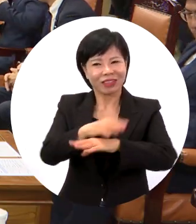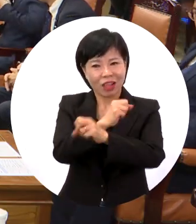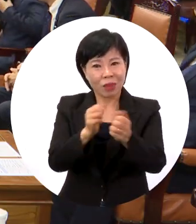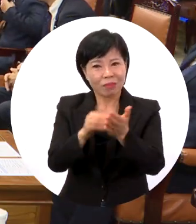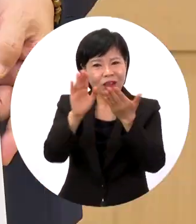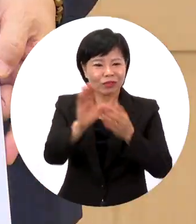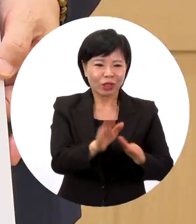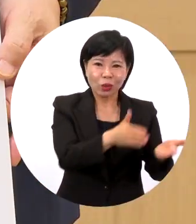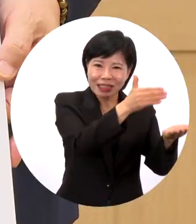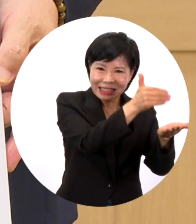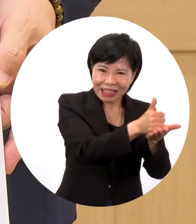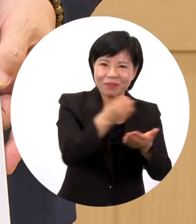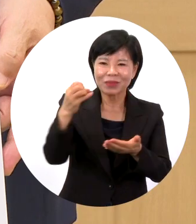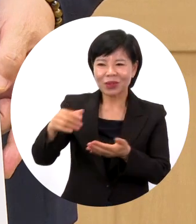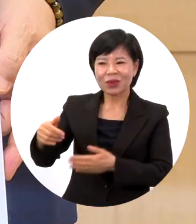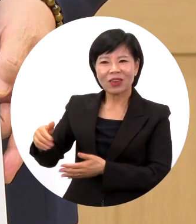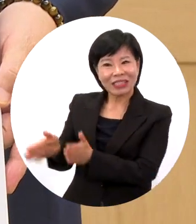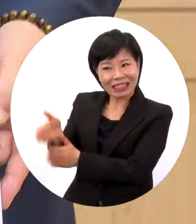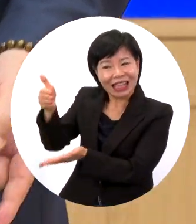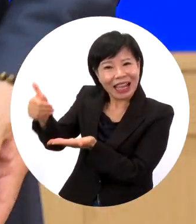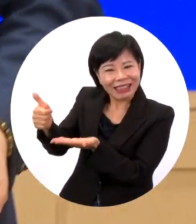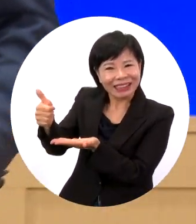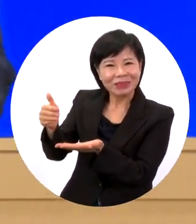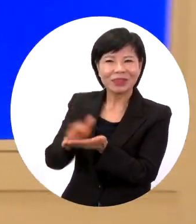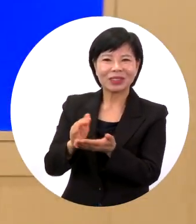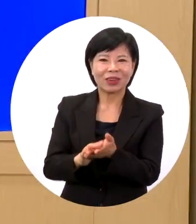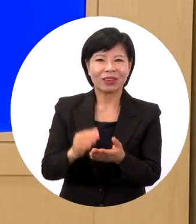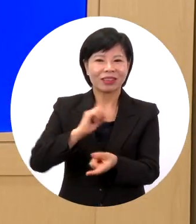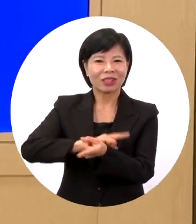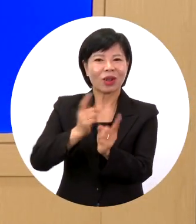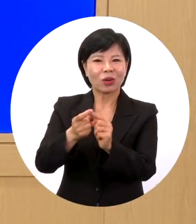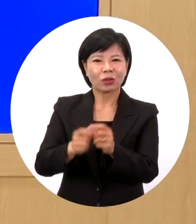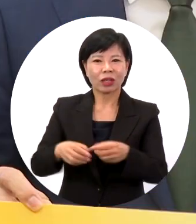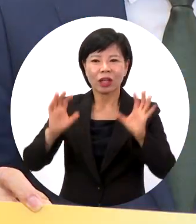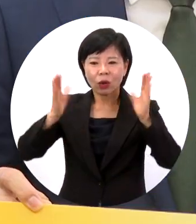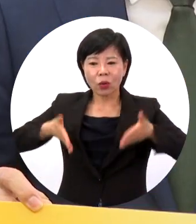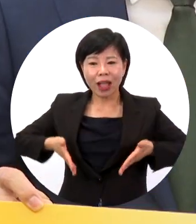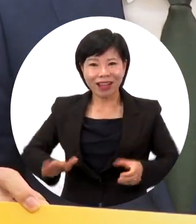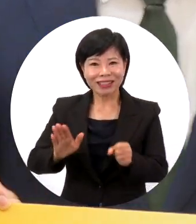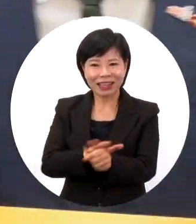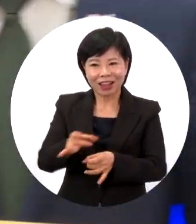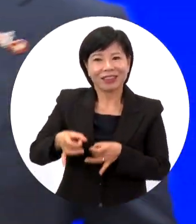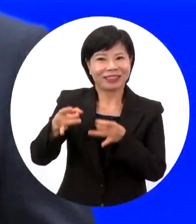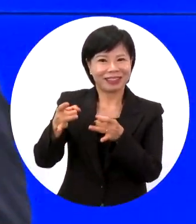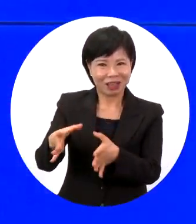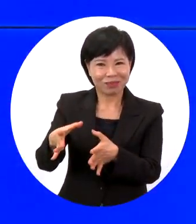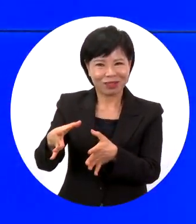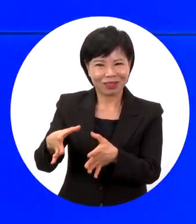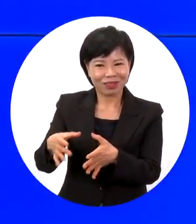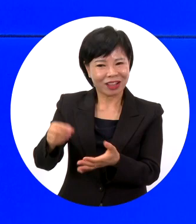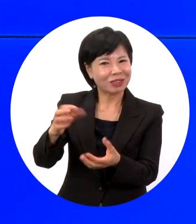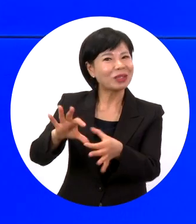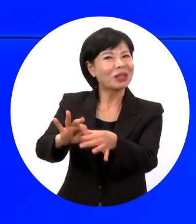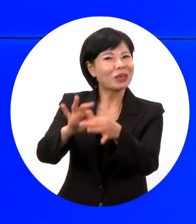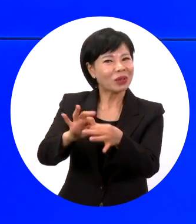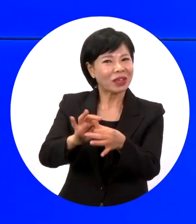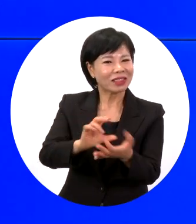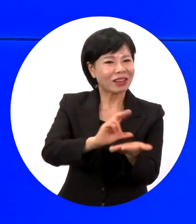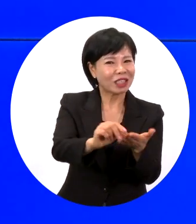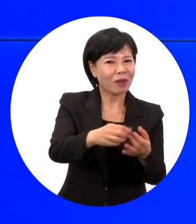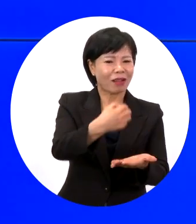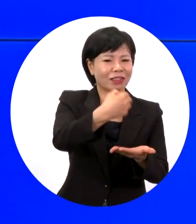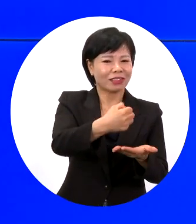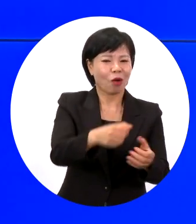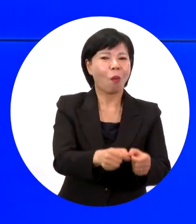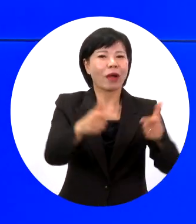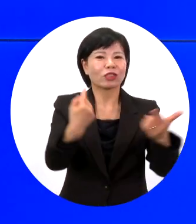이후 오영훈 지사와 강기정 시장은 상호 지역에 고향 사랑 기부를 했는데요. 고향 사랑 기부 제도가 지방 재정